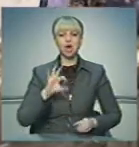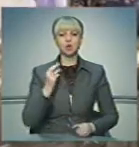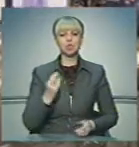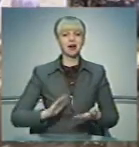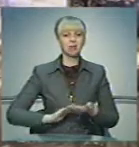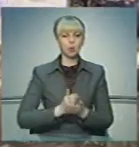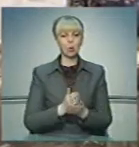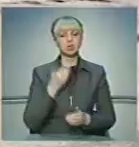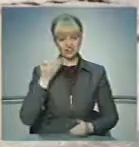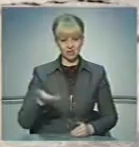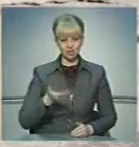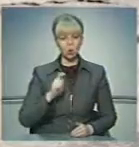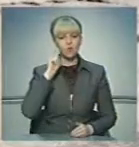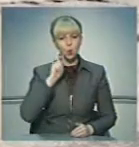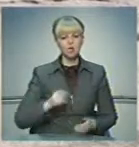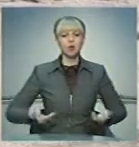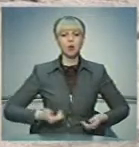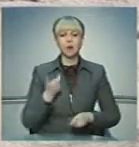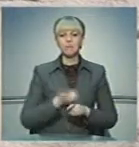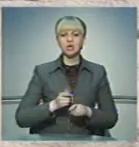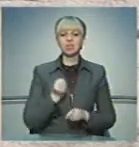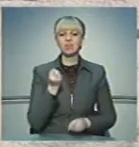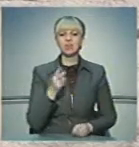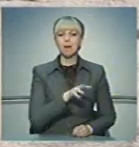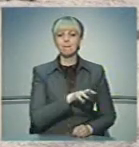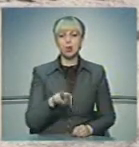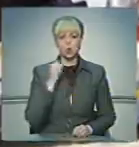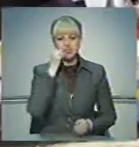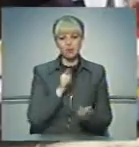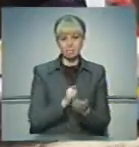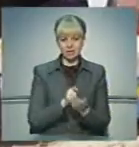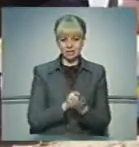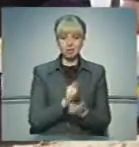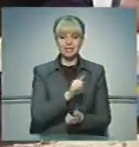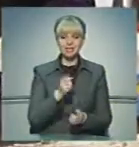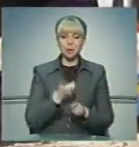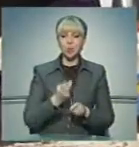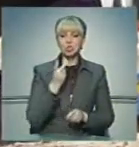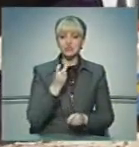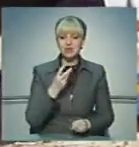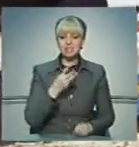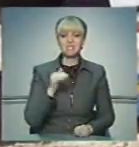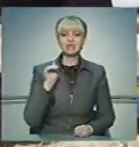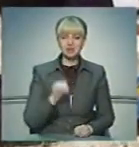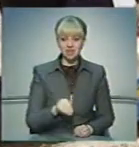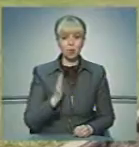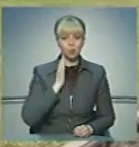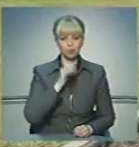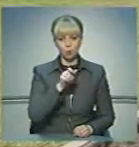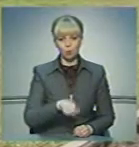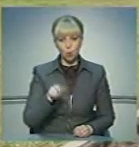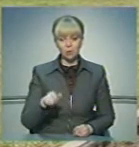соціальної політики звітують, що в Україні проживає більше 12 мільйонів пенсіонерів, з них понад 230 тисяч –